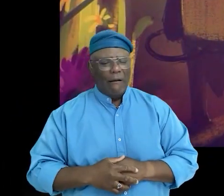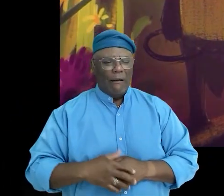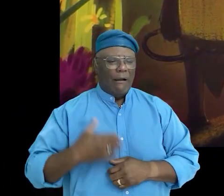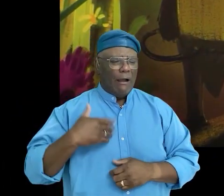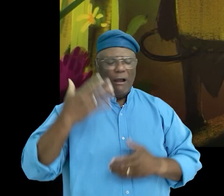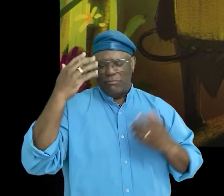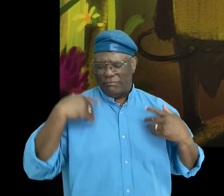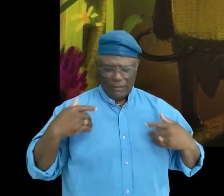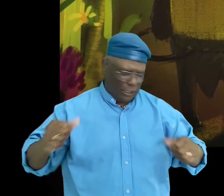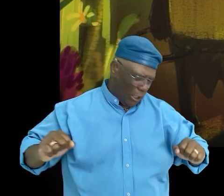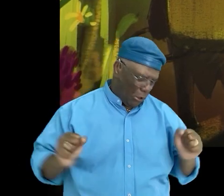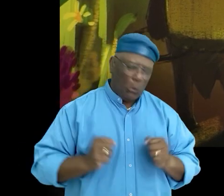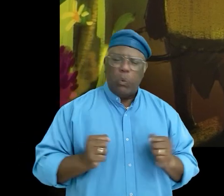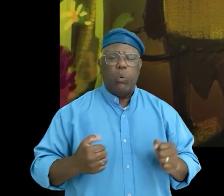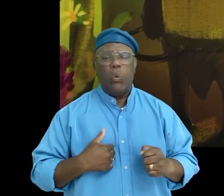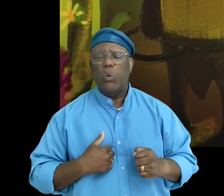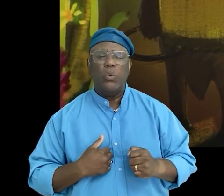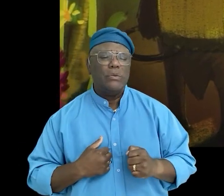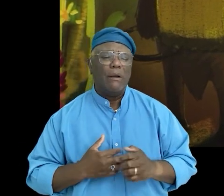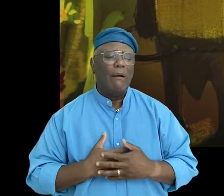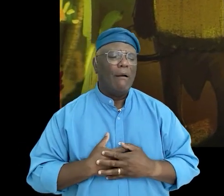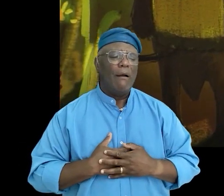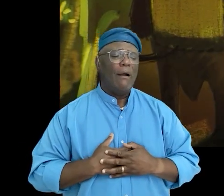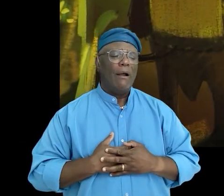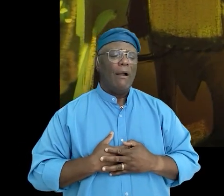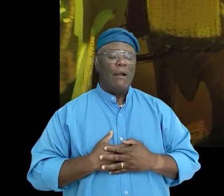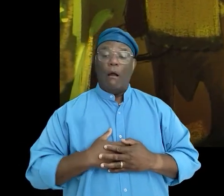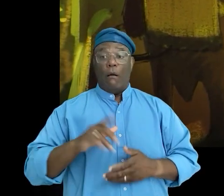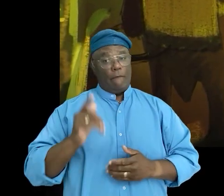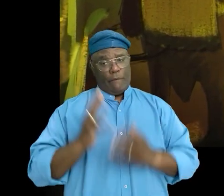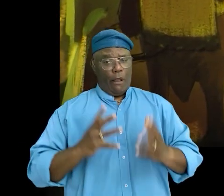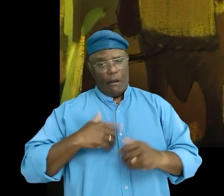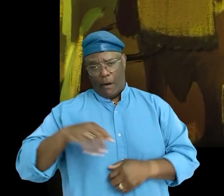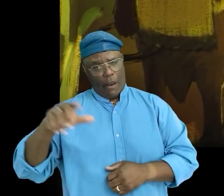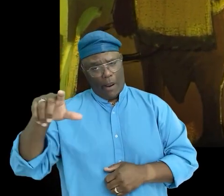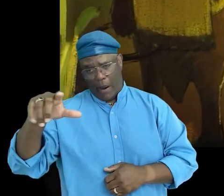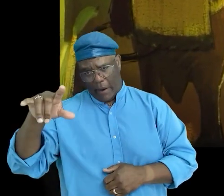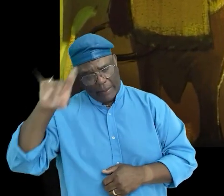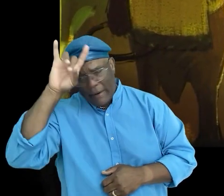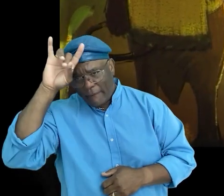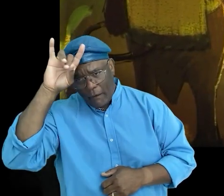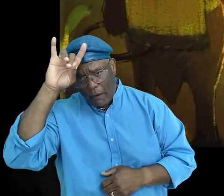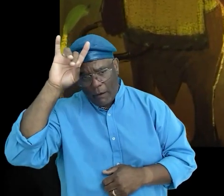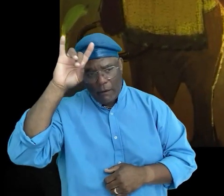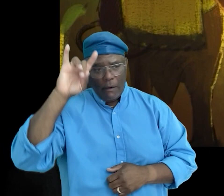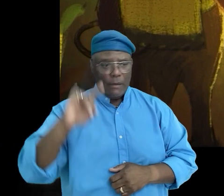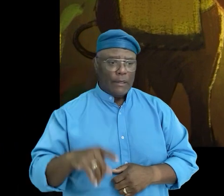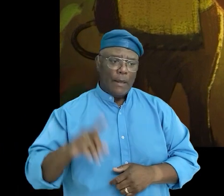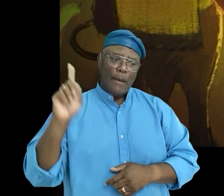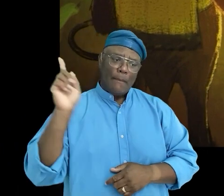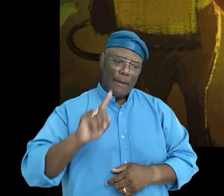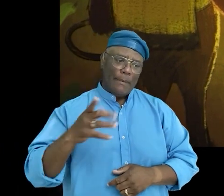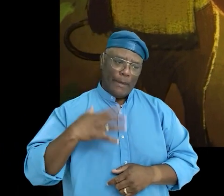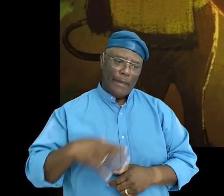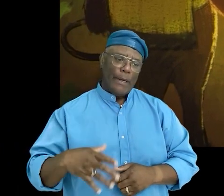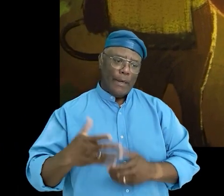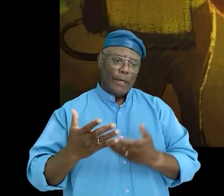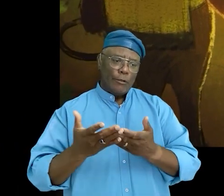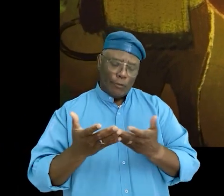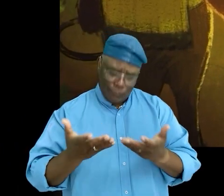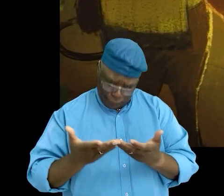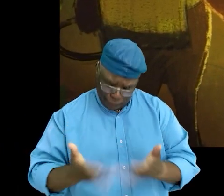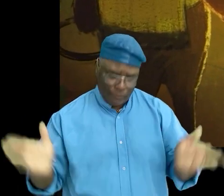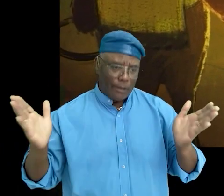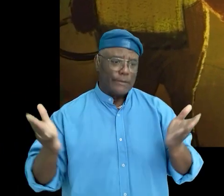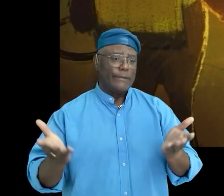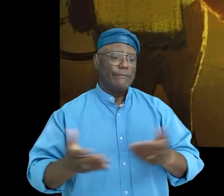ddrwg. Roedden ni mor oer. Dydy'r tan ddim yn ddrwg, meddai mochyn daear, ond mae'n beryglus